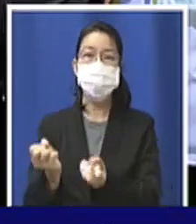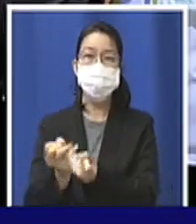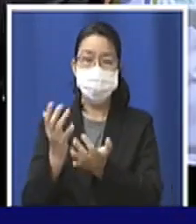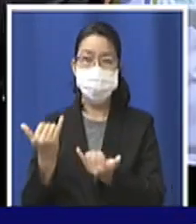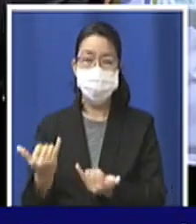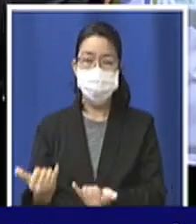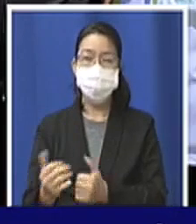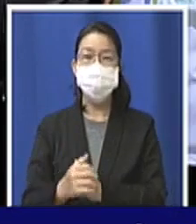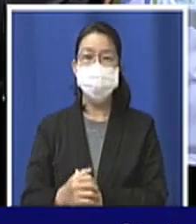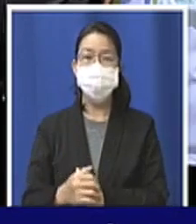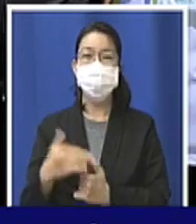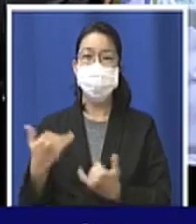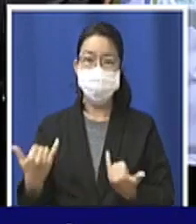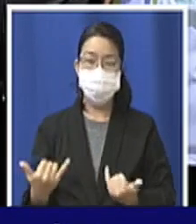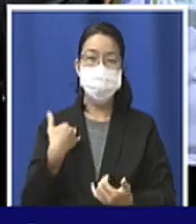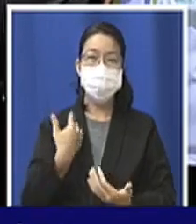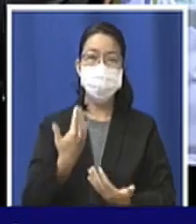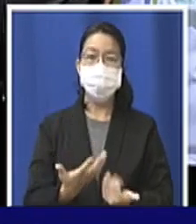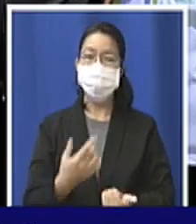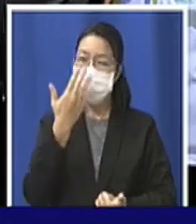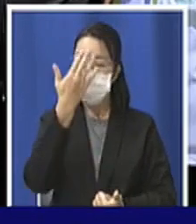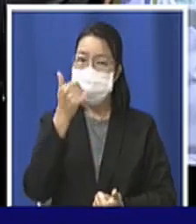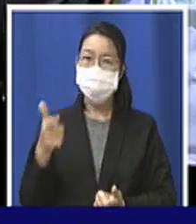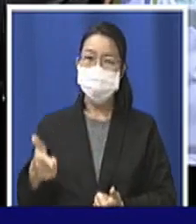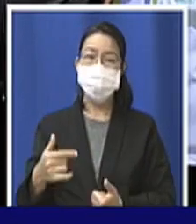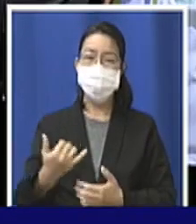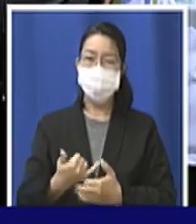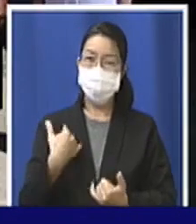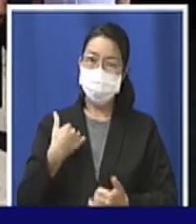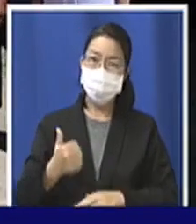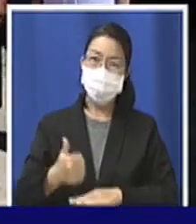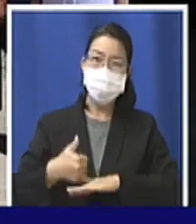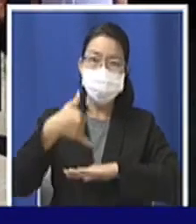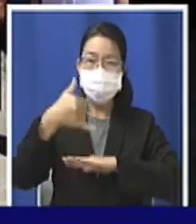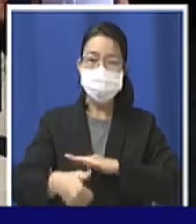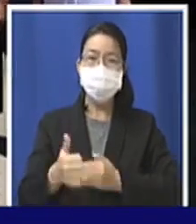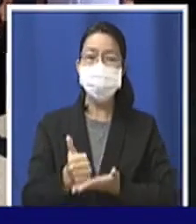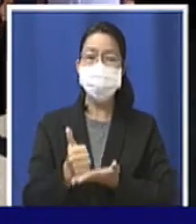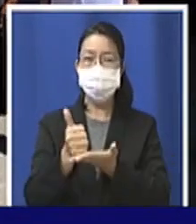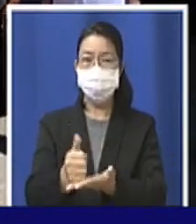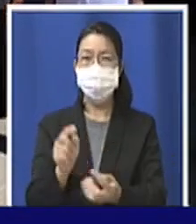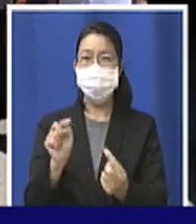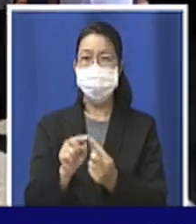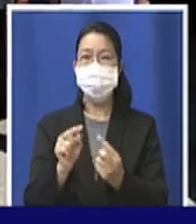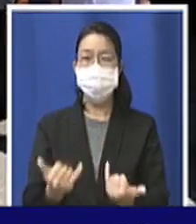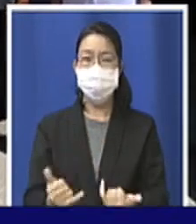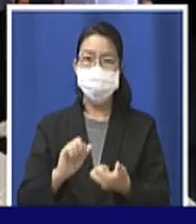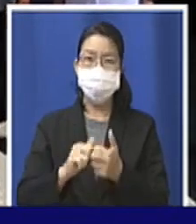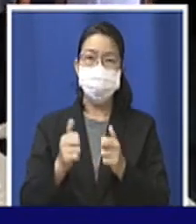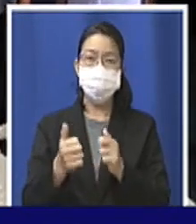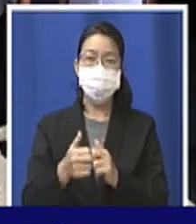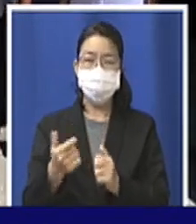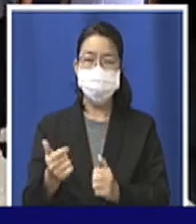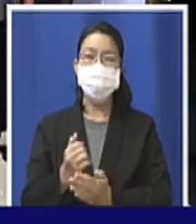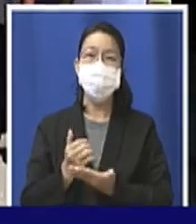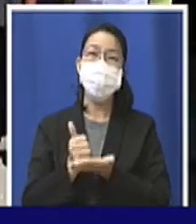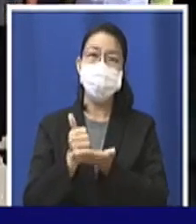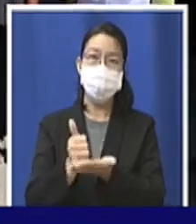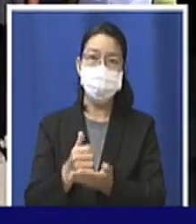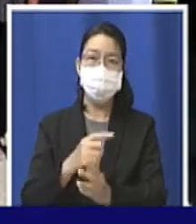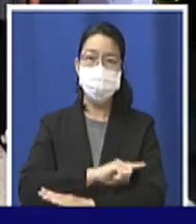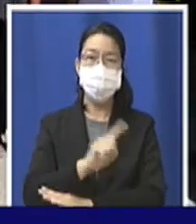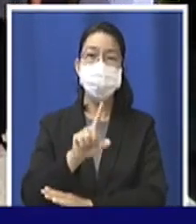ลานชมปิงหัวสะพานตักออกตำบลตากออกอำเภอบ้านตากจังหวัดตากนะครับโดยเมื่อวันที่24กันยายนที่ผ่านม